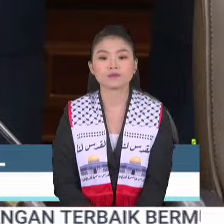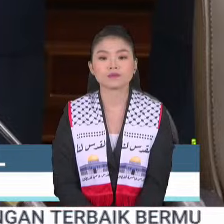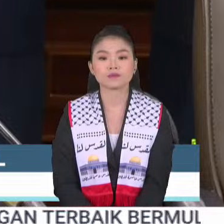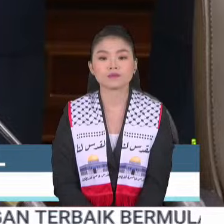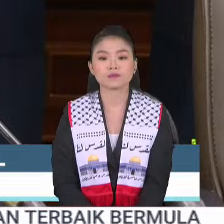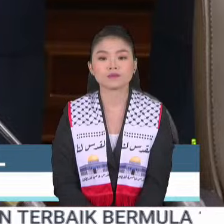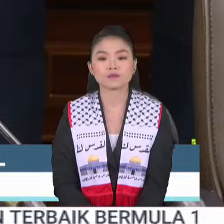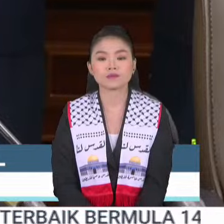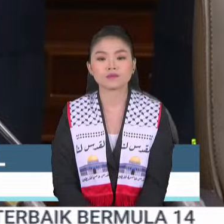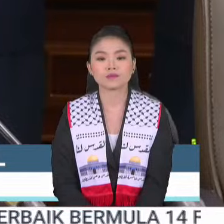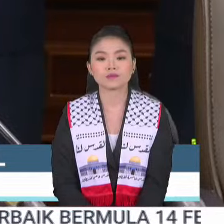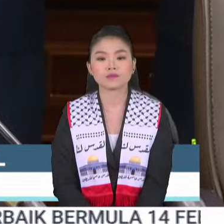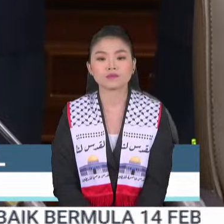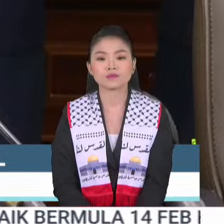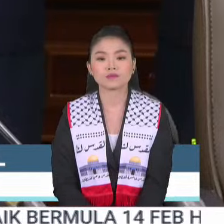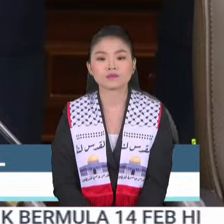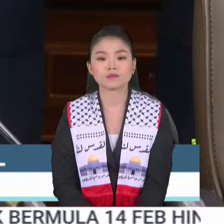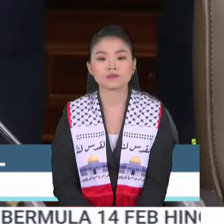Rampas